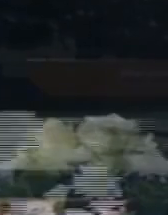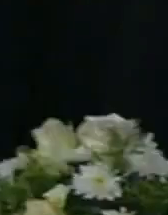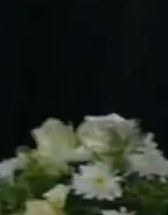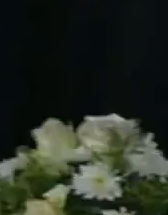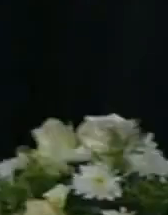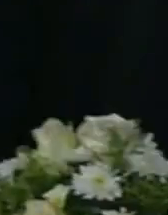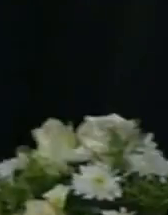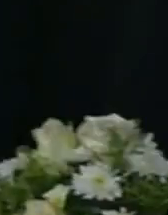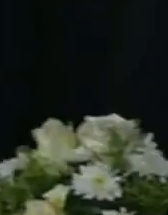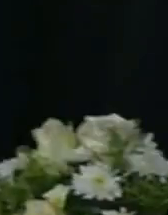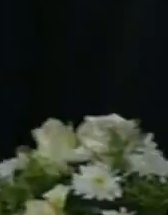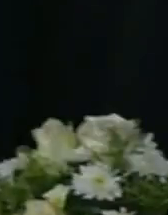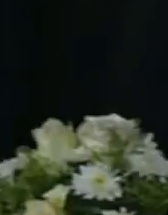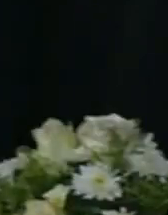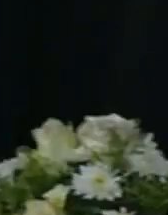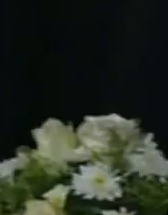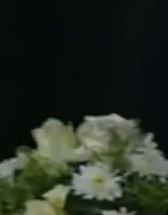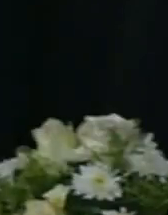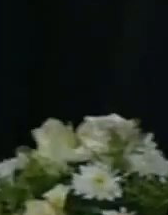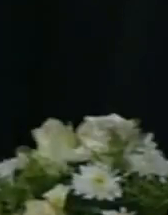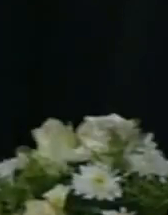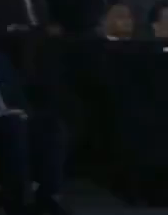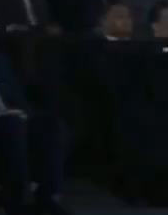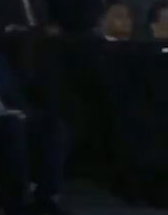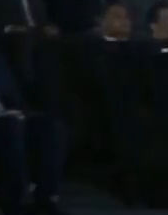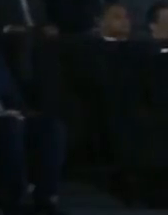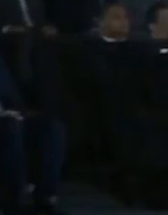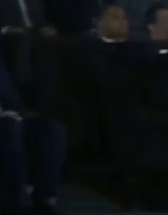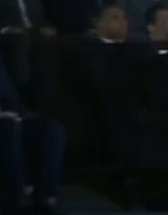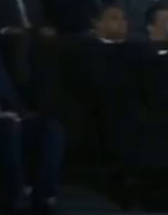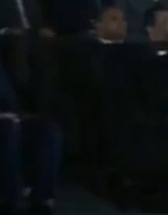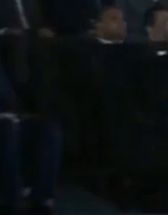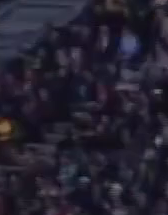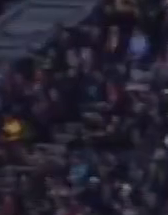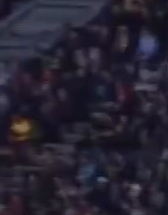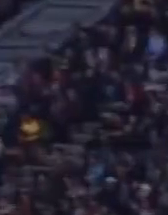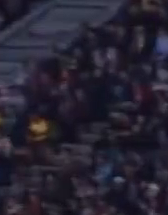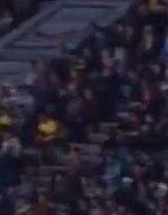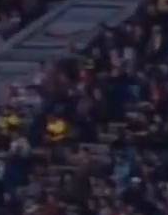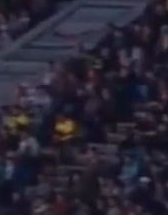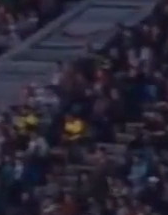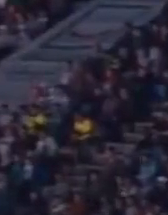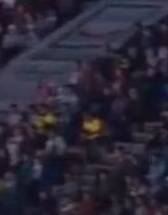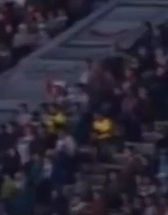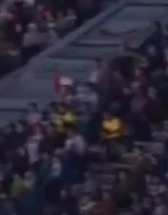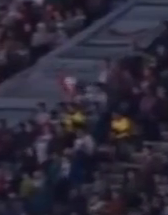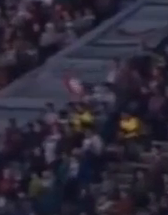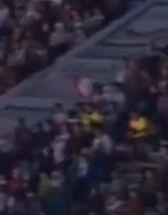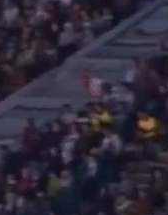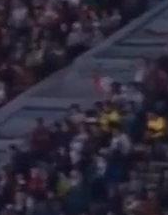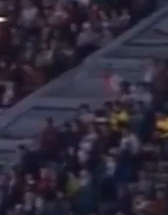وكل زمان أنا كل الفروع والأصل ولي أثر في